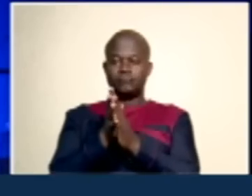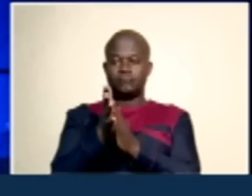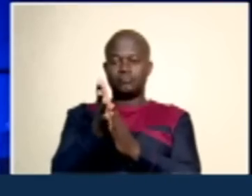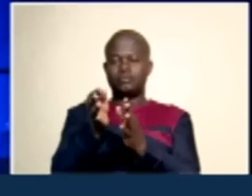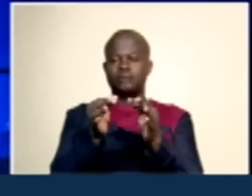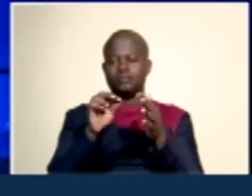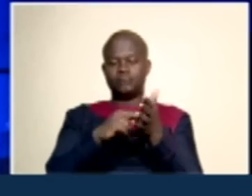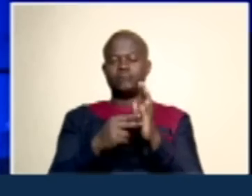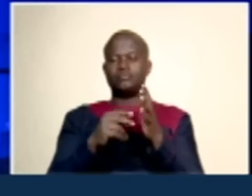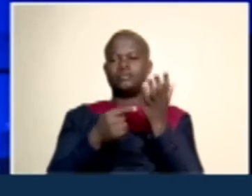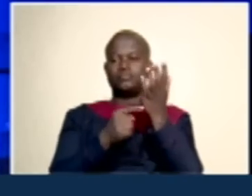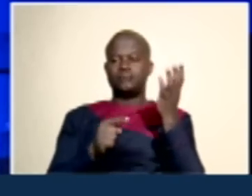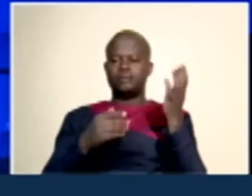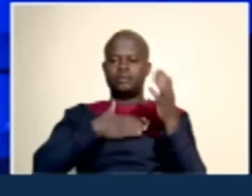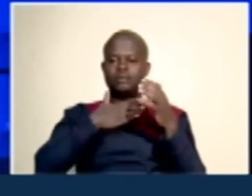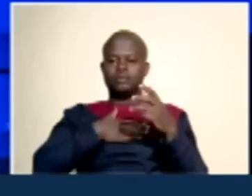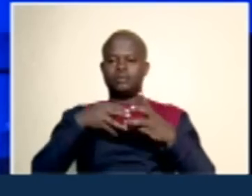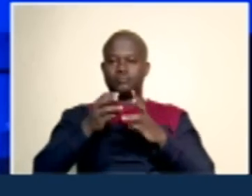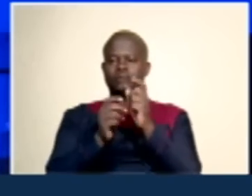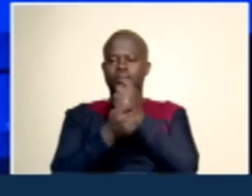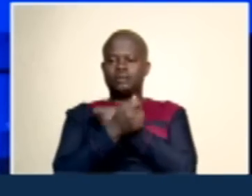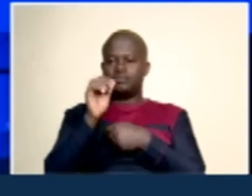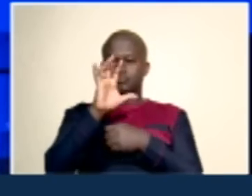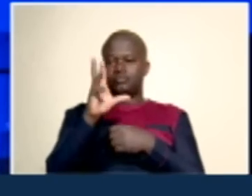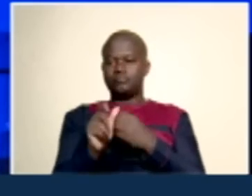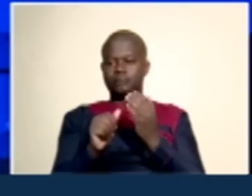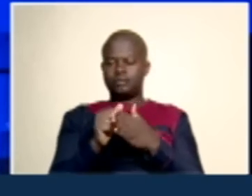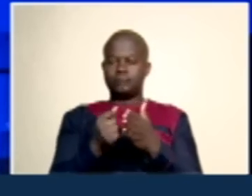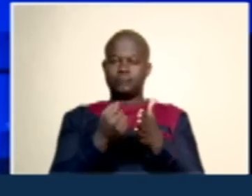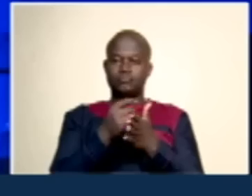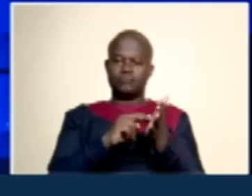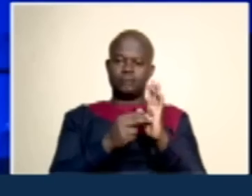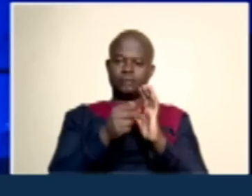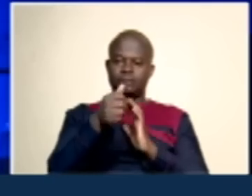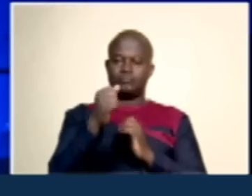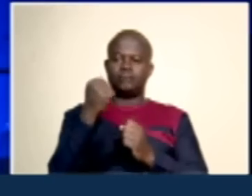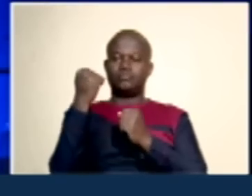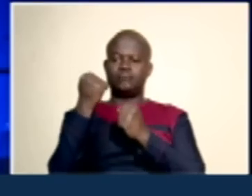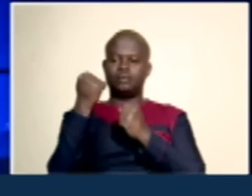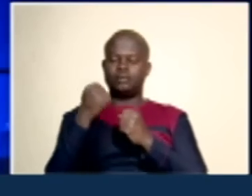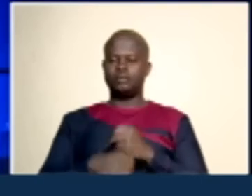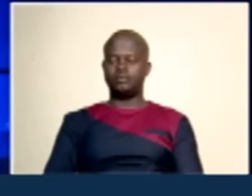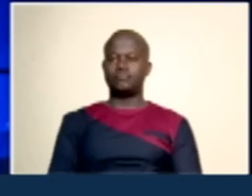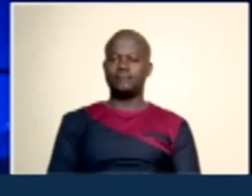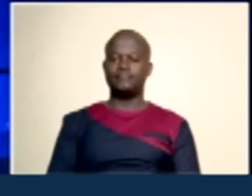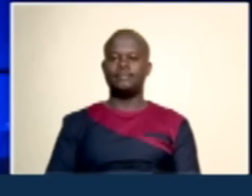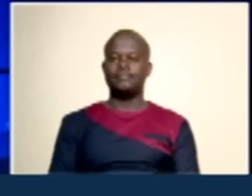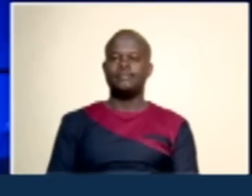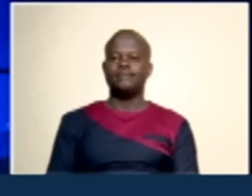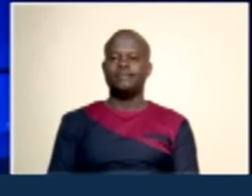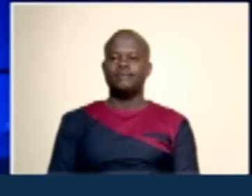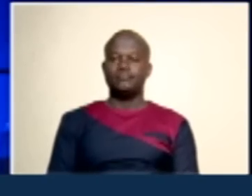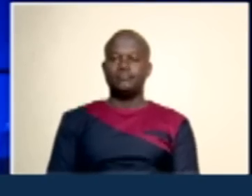mishinga y'ikoranabuhanga bishimira uburyo Transform Africa yatumye imishinga yabo ishinga imizi. Inkuru irambuye na Bosco